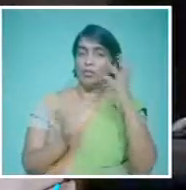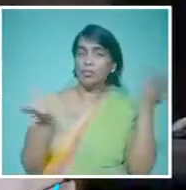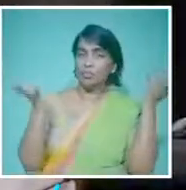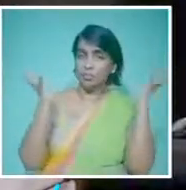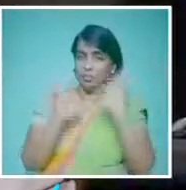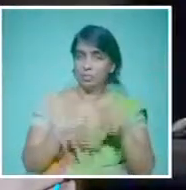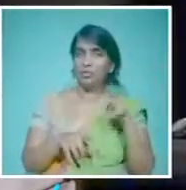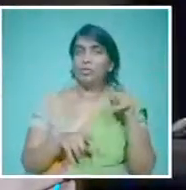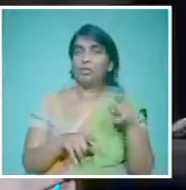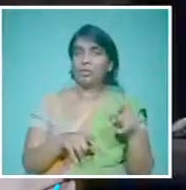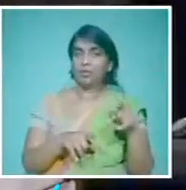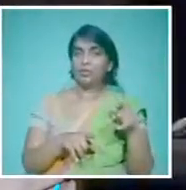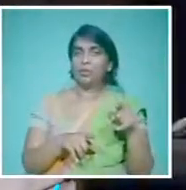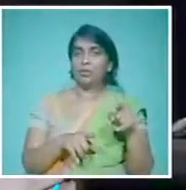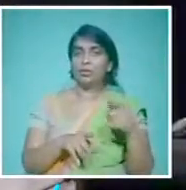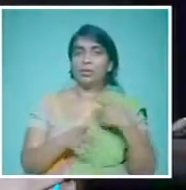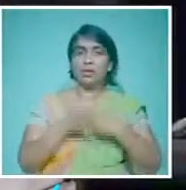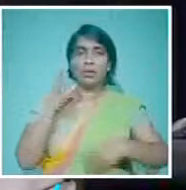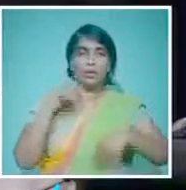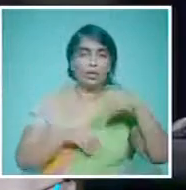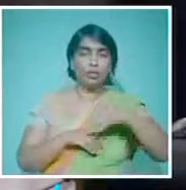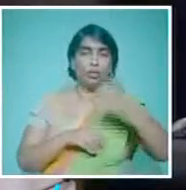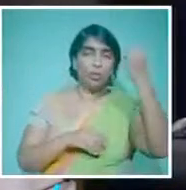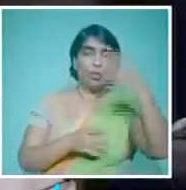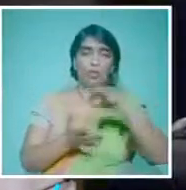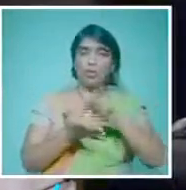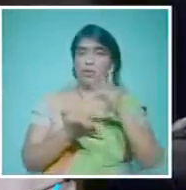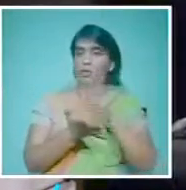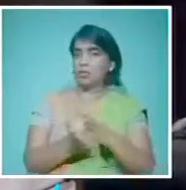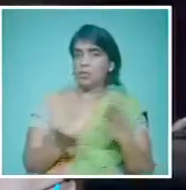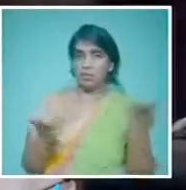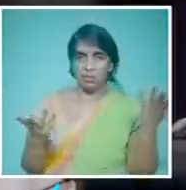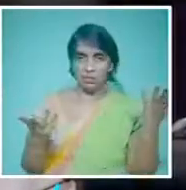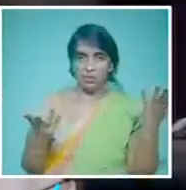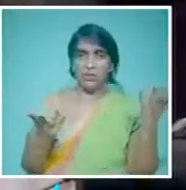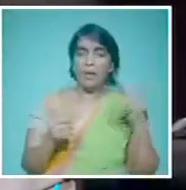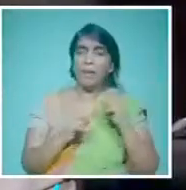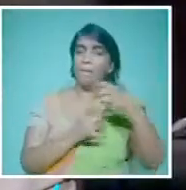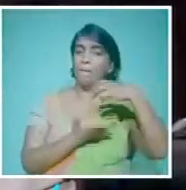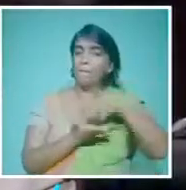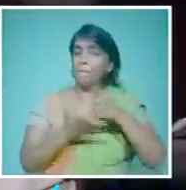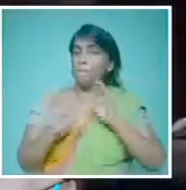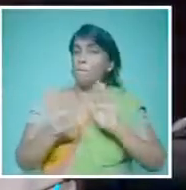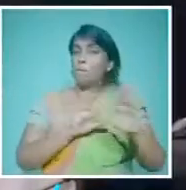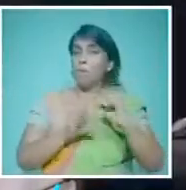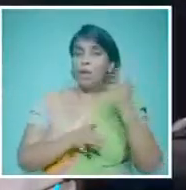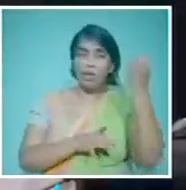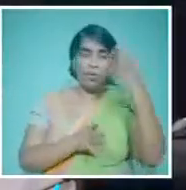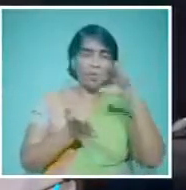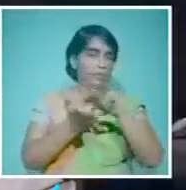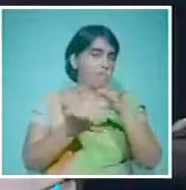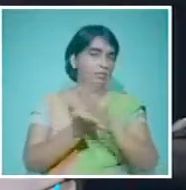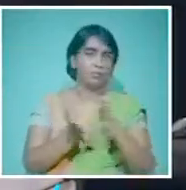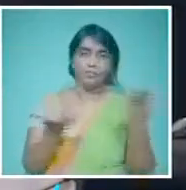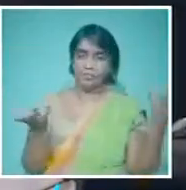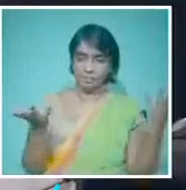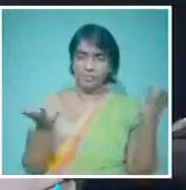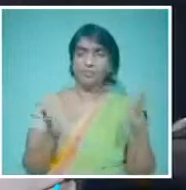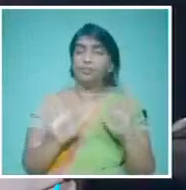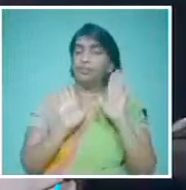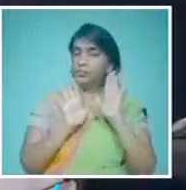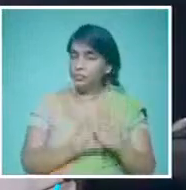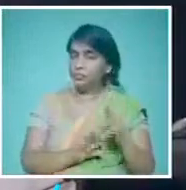ගේනකොටත් මැතිවරණයට දින දීලා නැහැ පළාත් පාලන මැතිවරණ දින දුන්නේ නැහැ